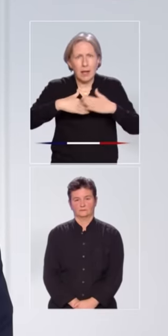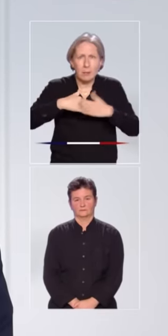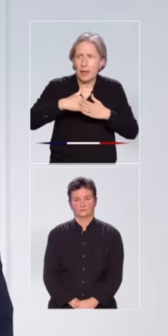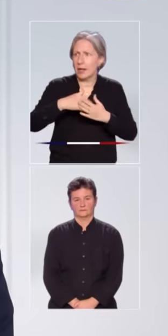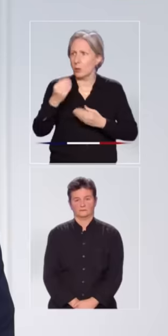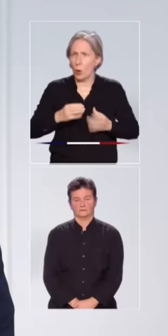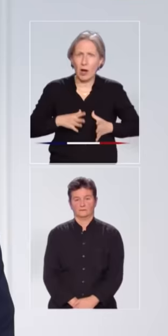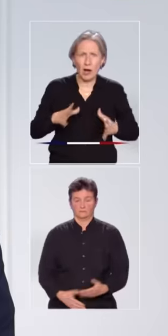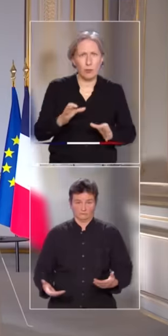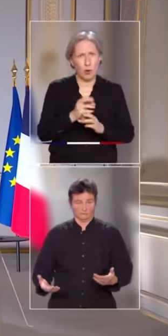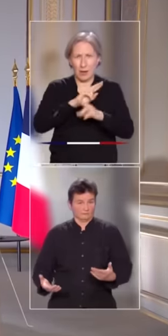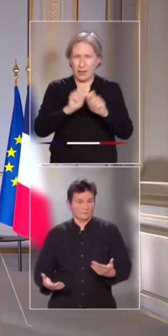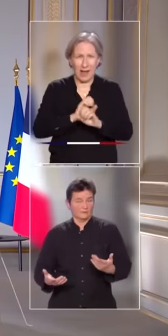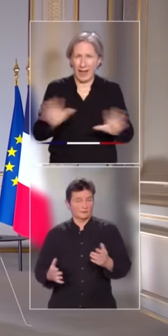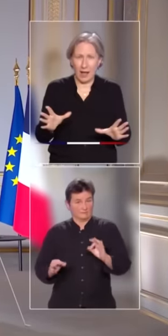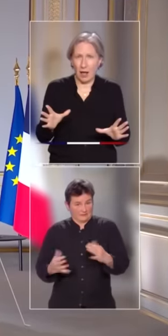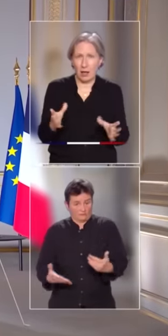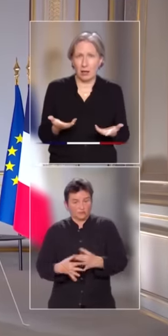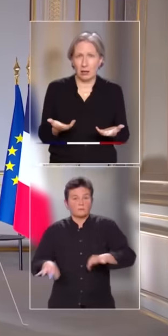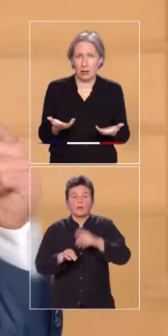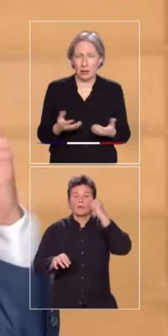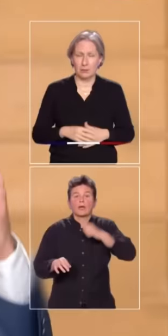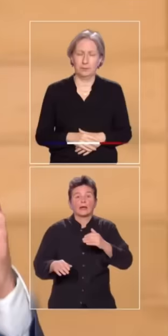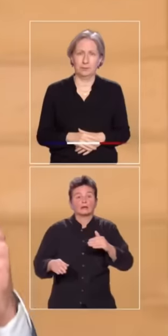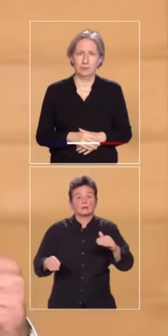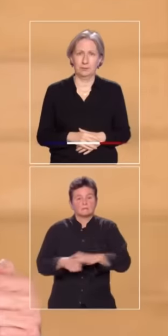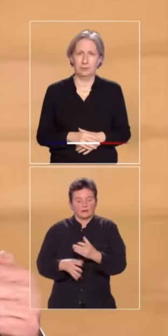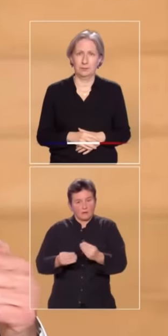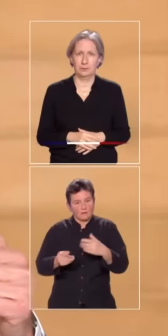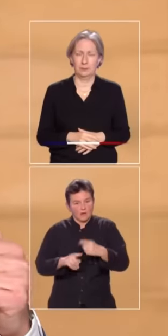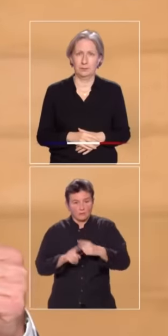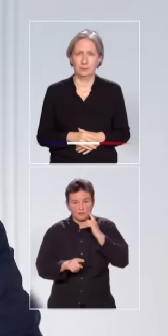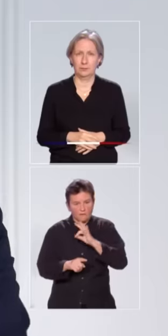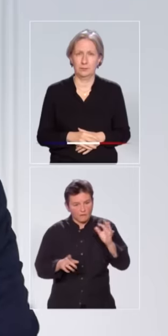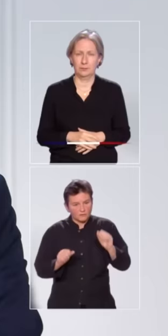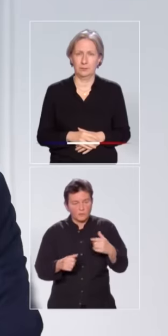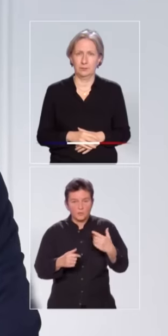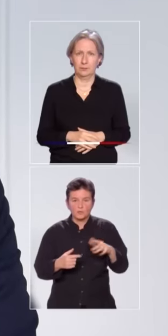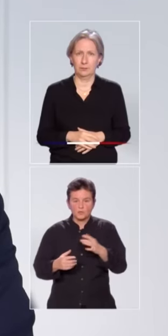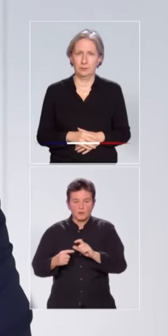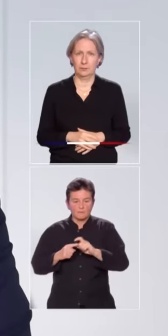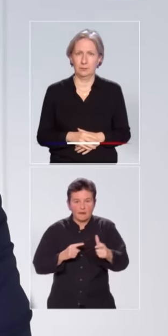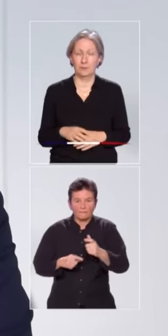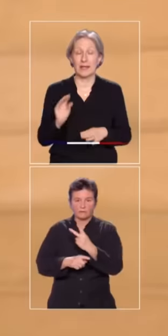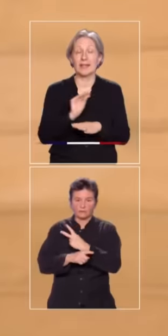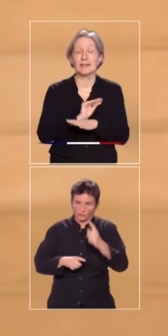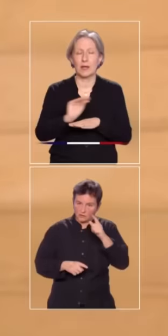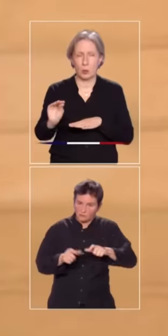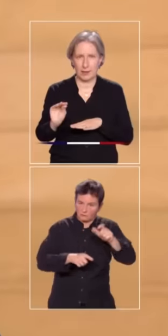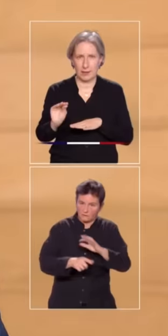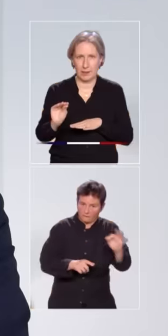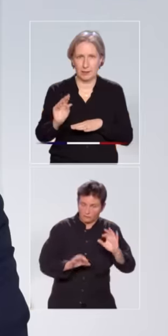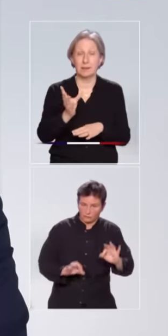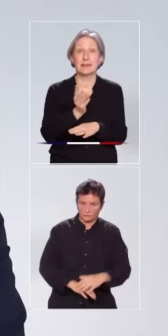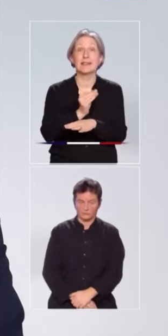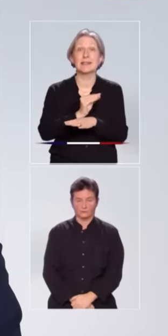engagements, s'arrêterait là ? Donc ce qui se passe en Ukraine aujourd'hui, relève également des intérêts vitaux de la France. Il y a un danger existentiel pour la France. La